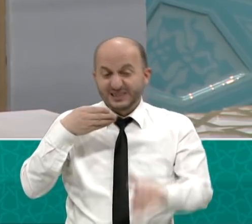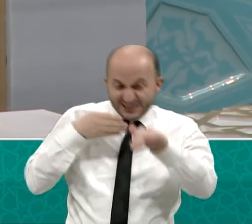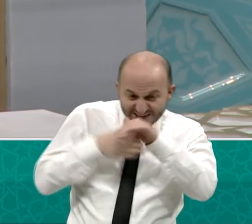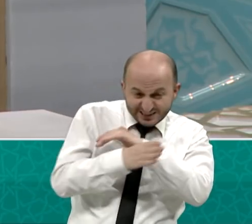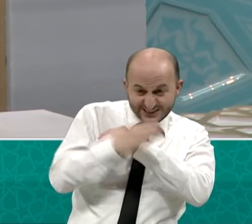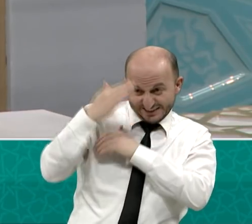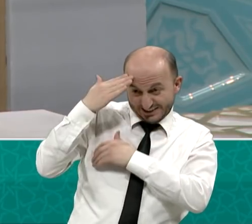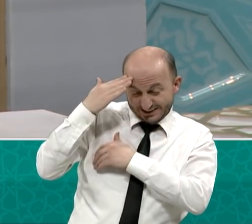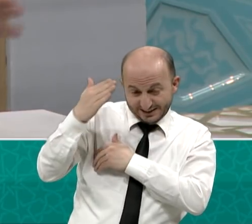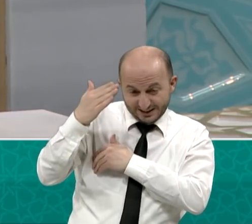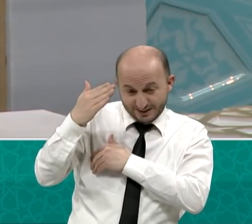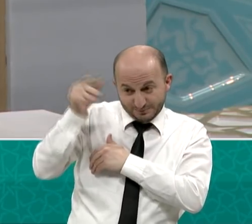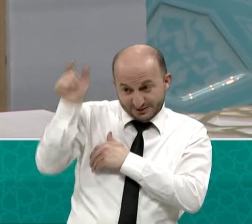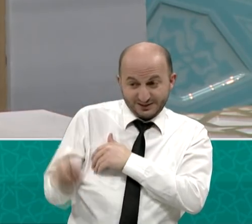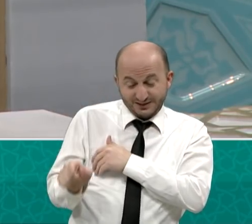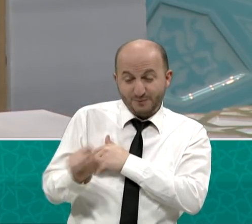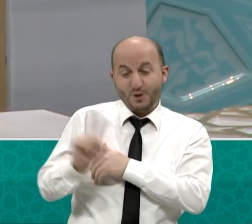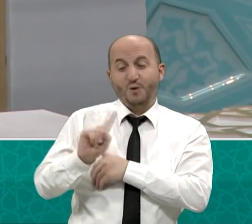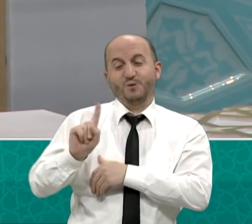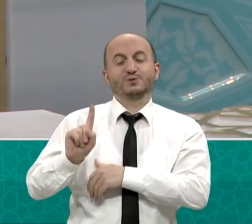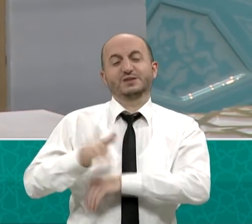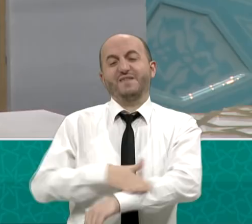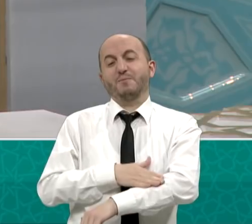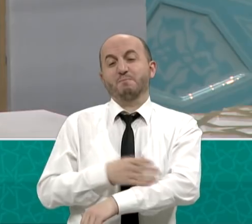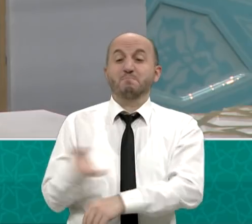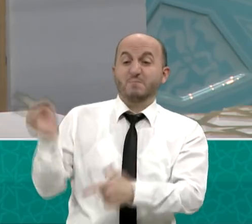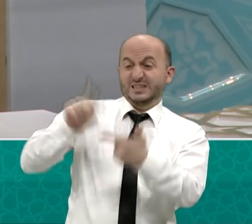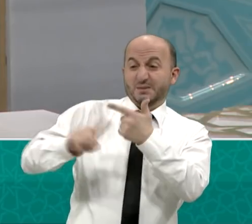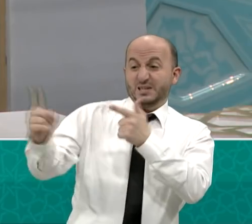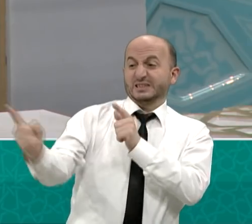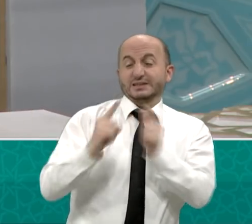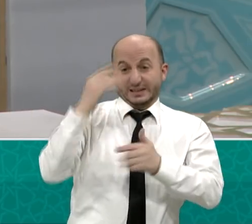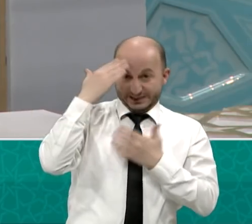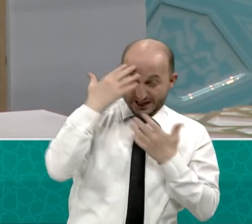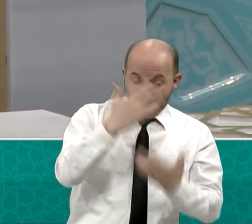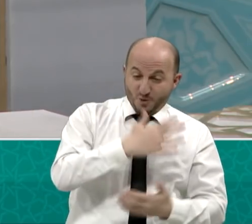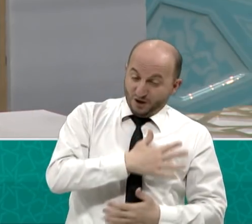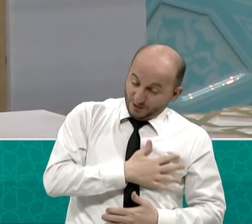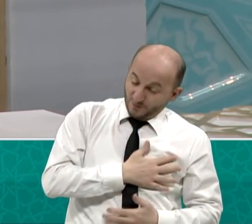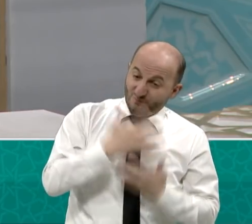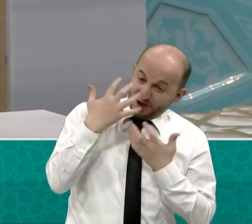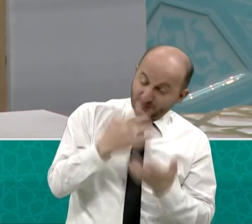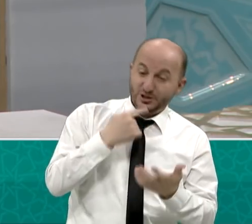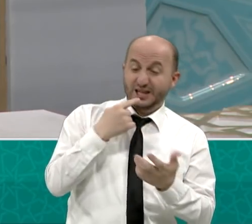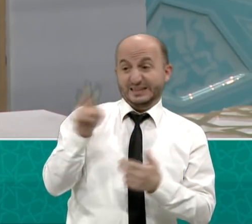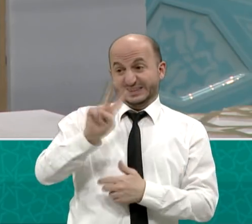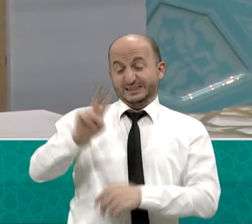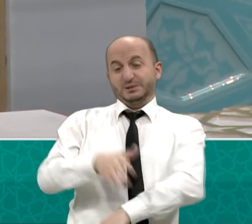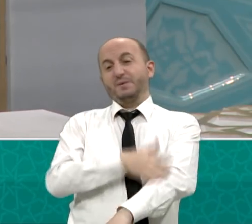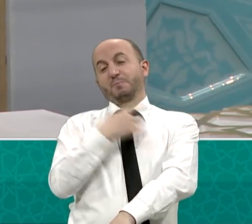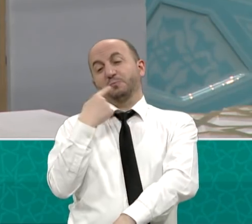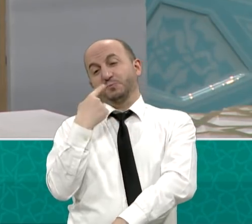esselamu aleyküm dedi. Efendimiz 10 buyurdu. Bir başkası geldi esselamu aleyküm ve rahmetullah dedi. 20